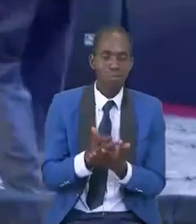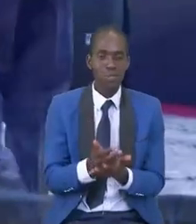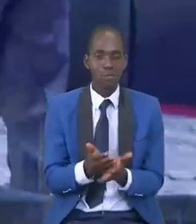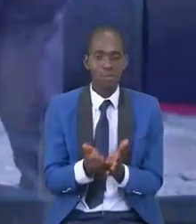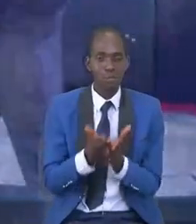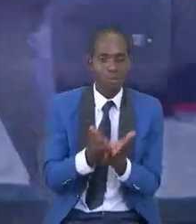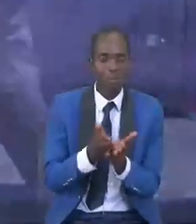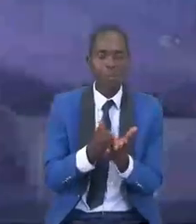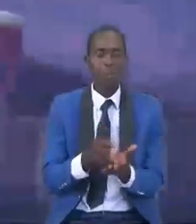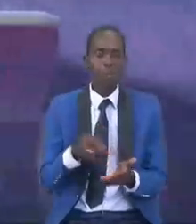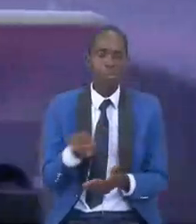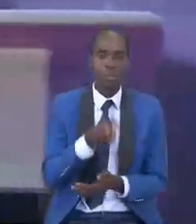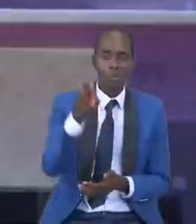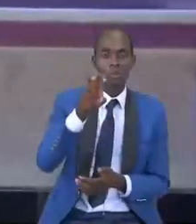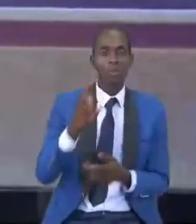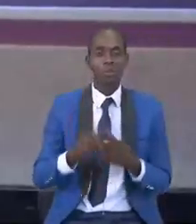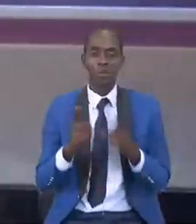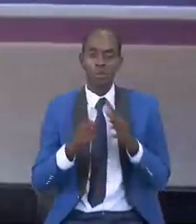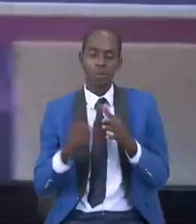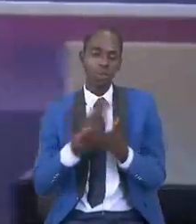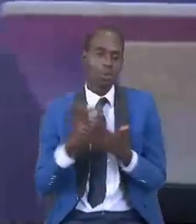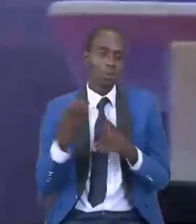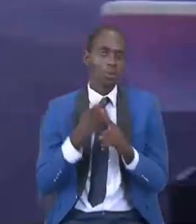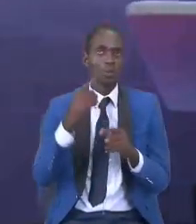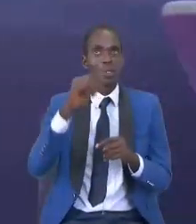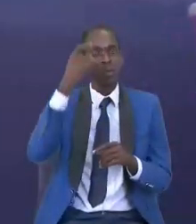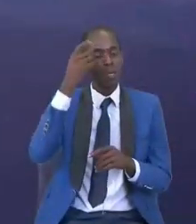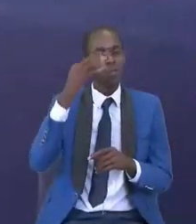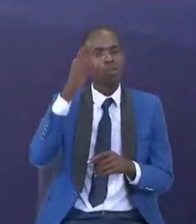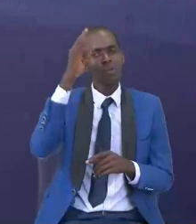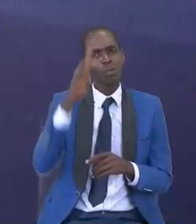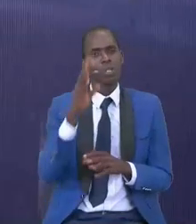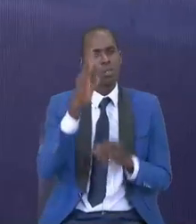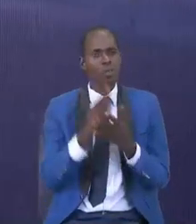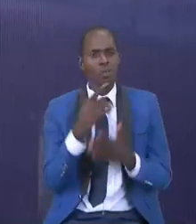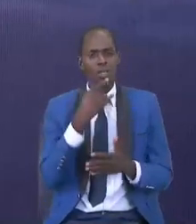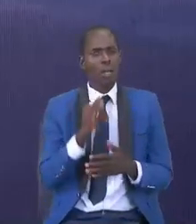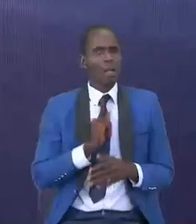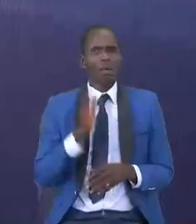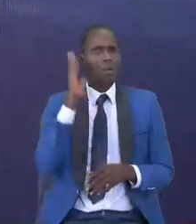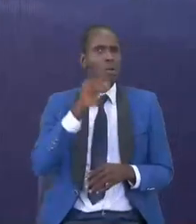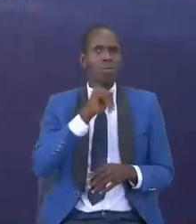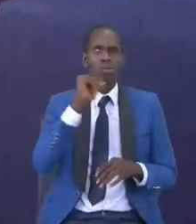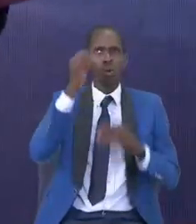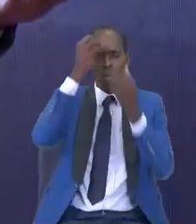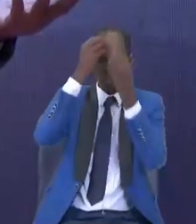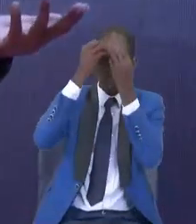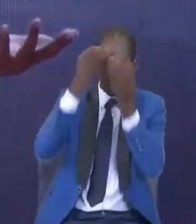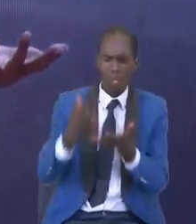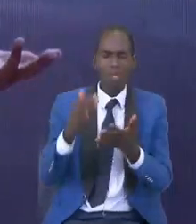là-bas. Quand quelqu'un connaît la pensée de Dieu et la volonté de Dieu et il dit « Non, je ne vais pas le faire »,